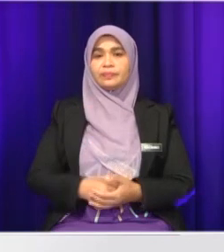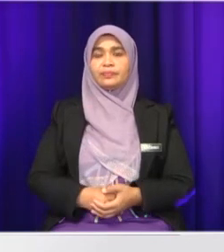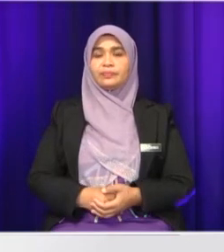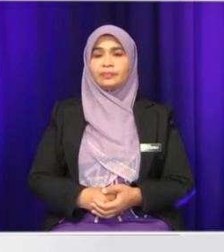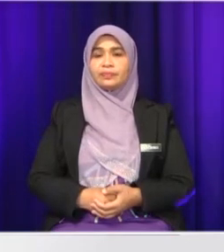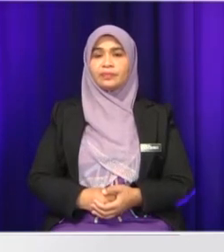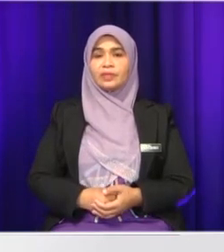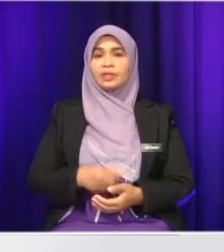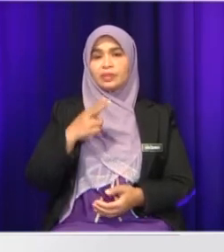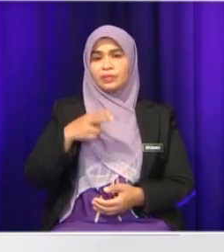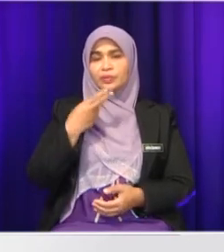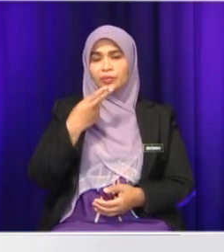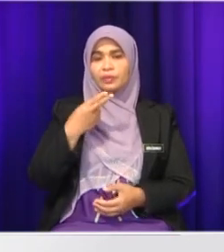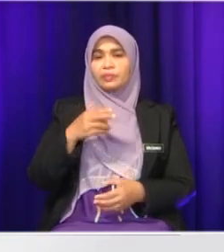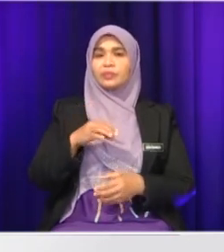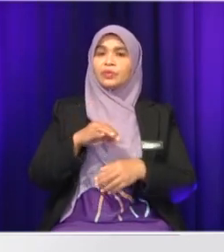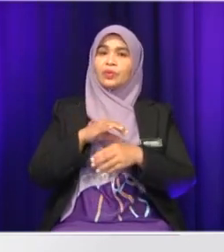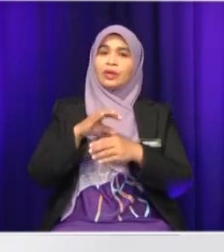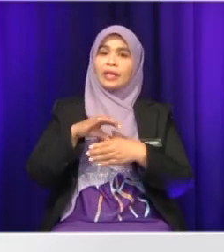sup daging